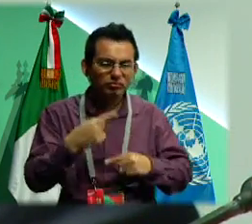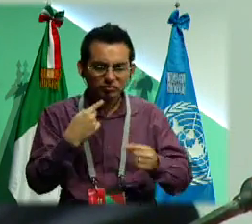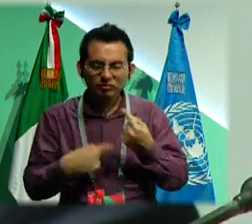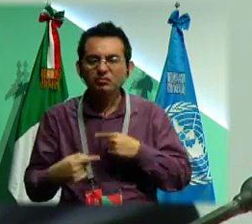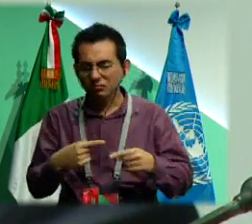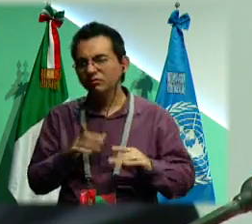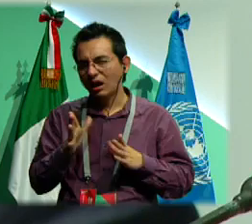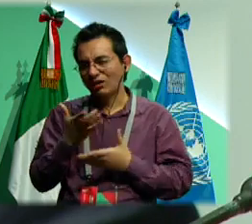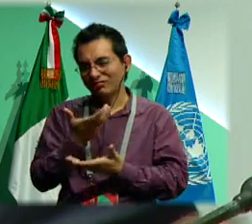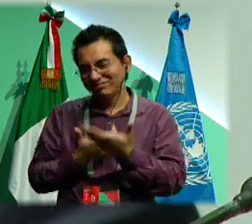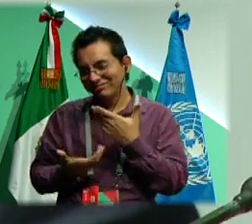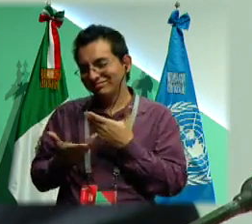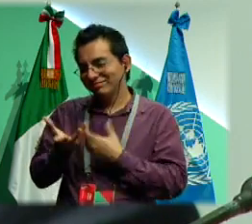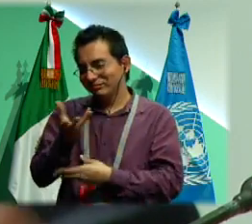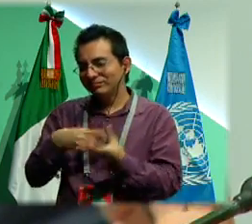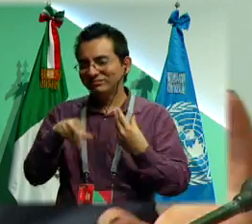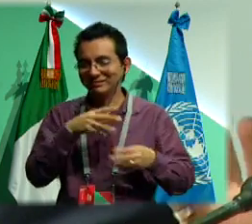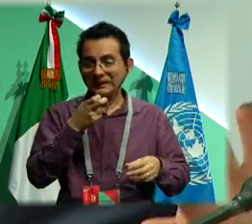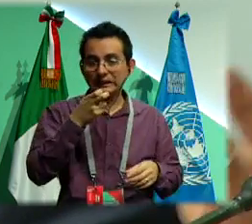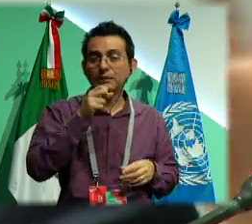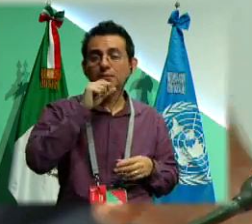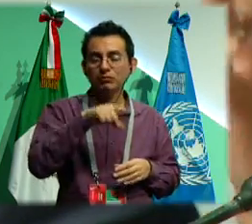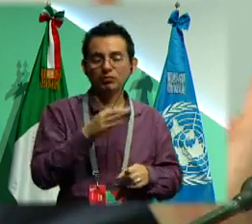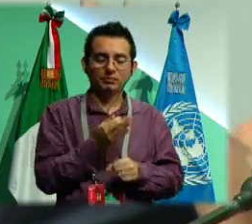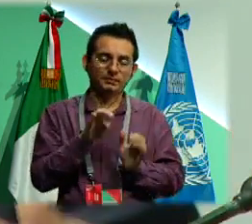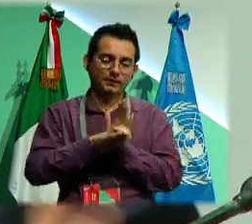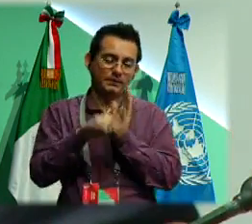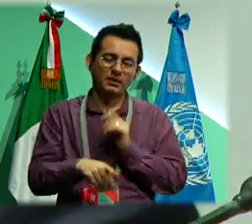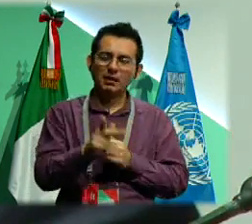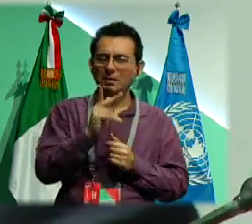Naturellement, quand nous parlons du commerce pour le monde